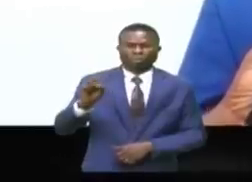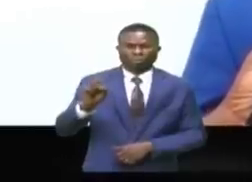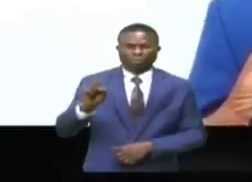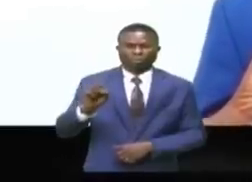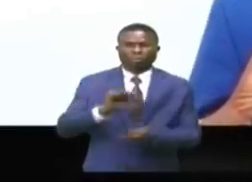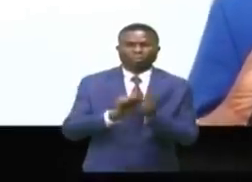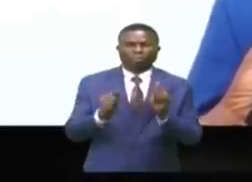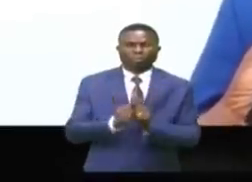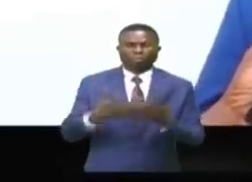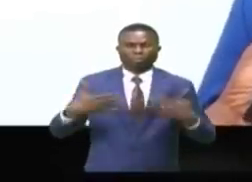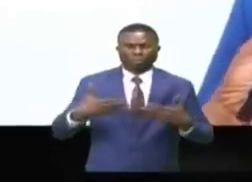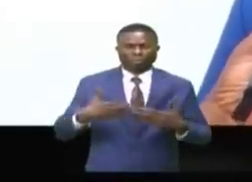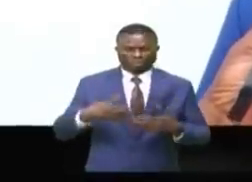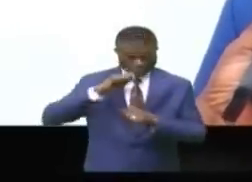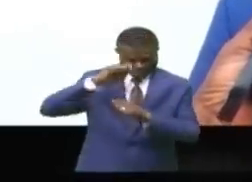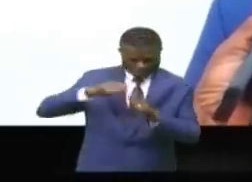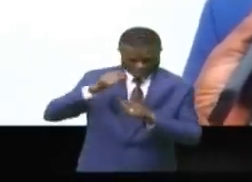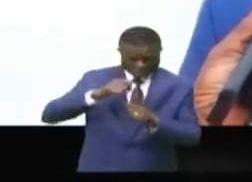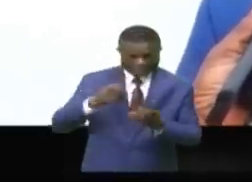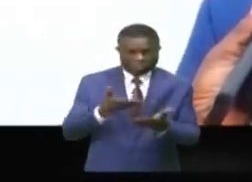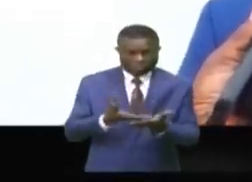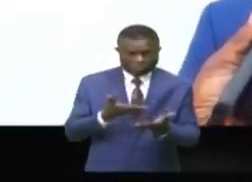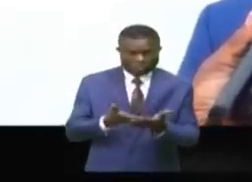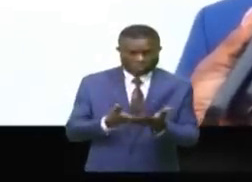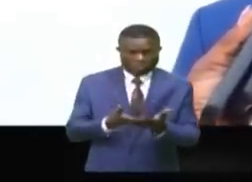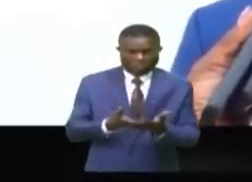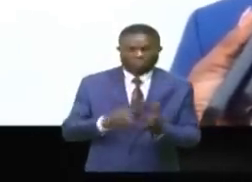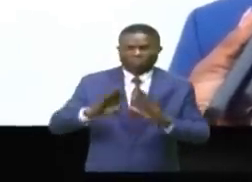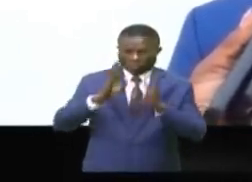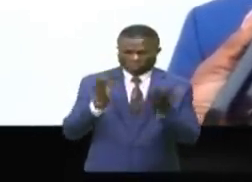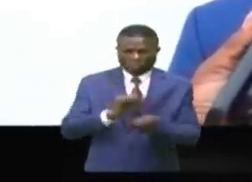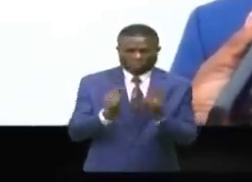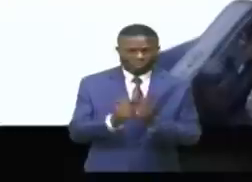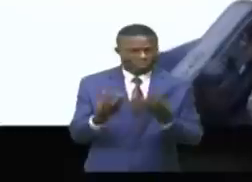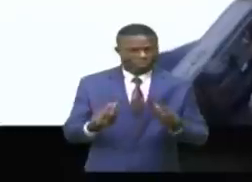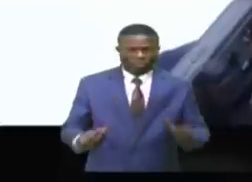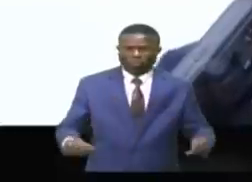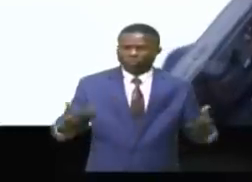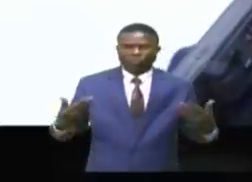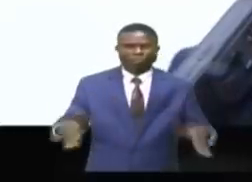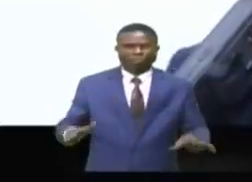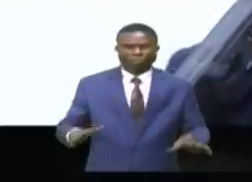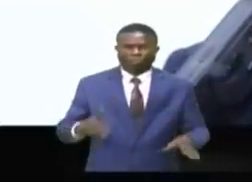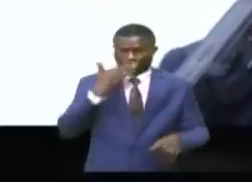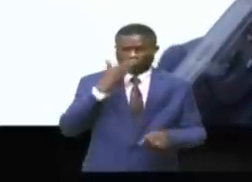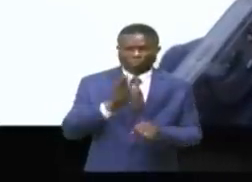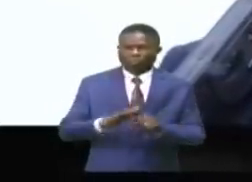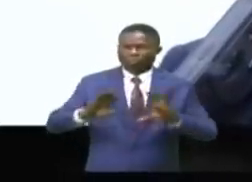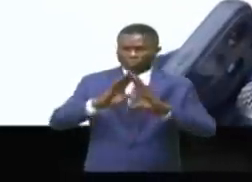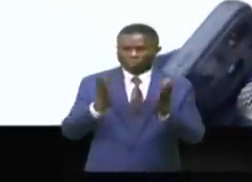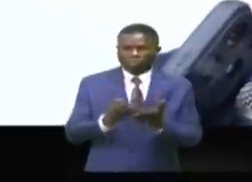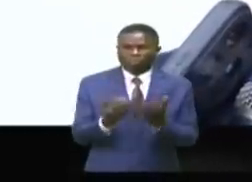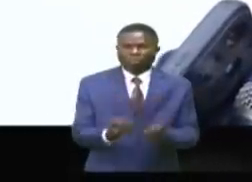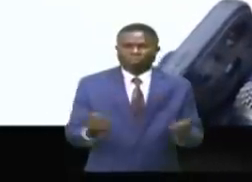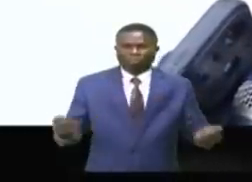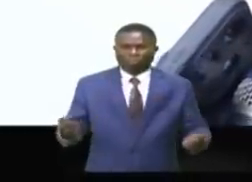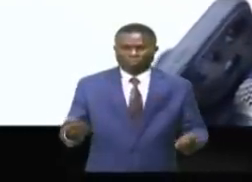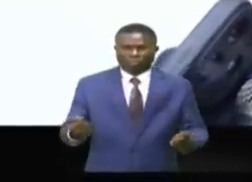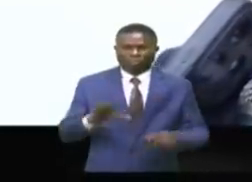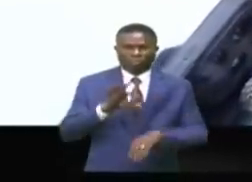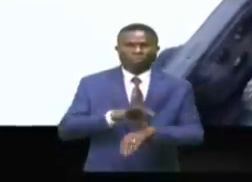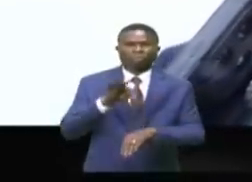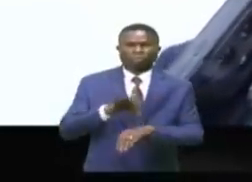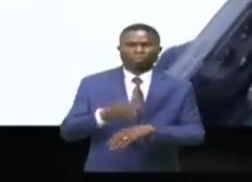d'humidité. Avec les laboratoires du CSC, tous ces problèmes seront résolus. Je peux rassurer tout le monde que nos enfants ont enfin la